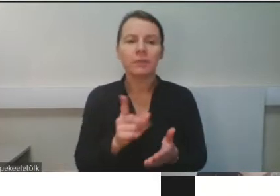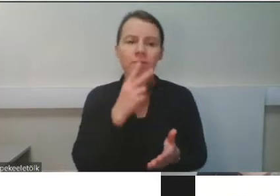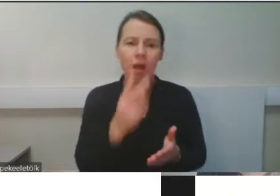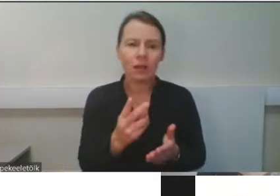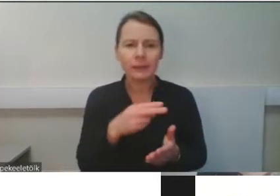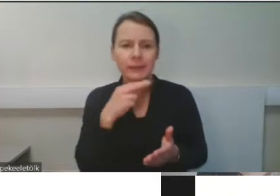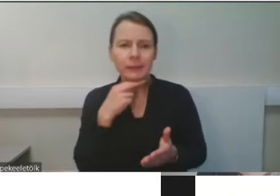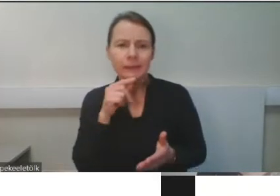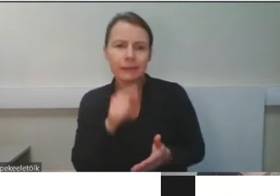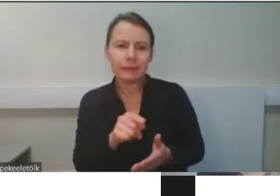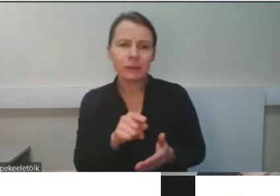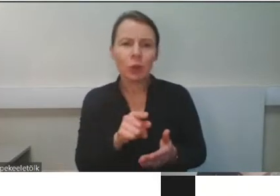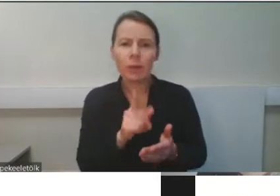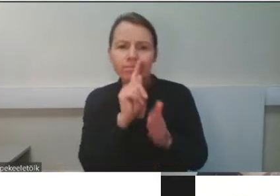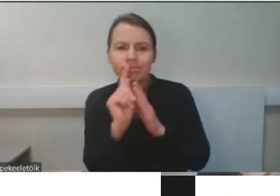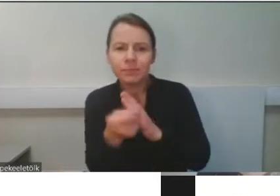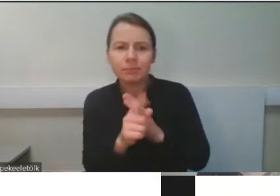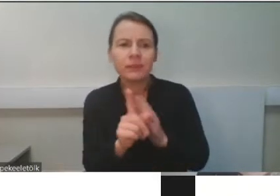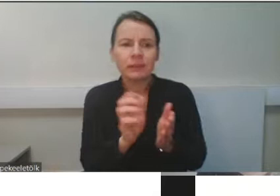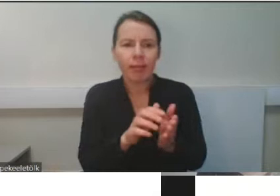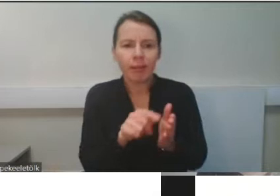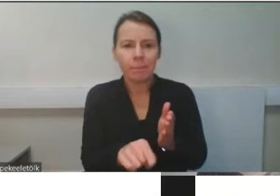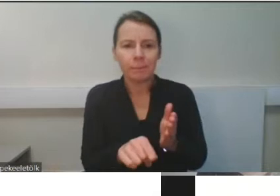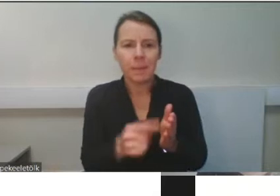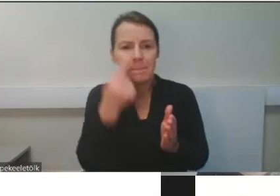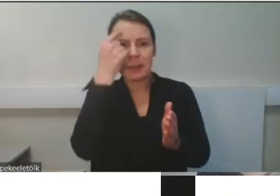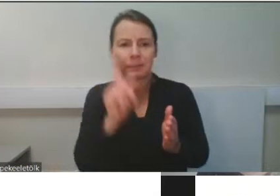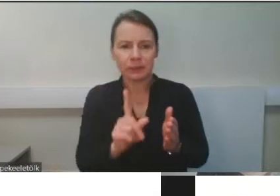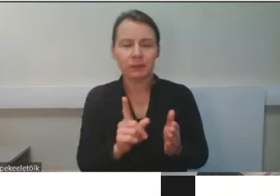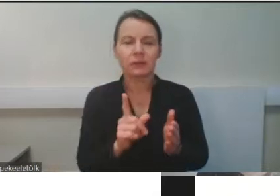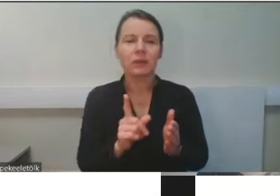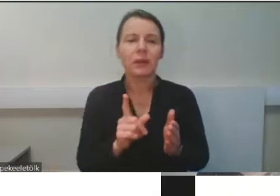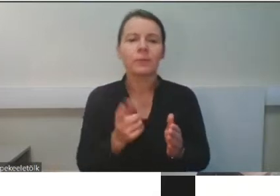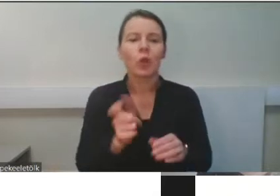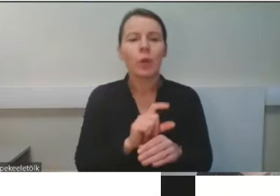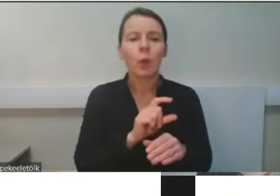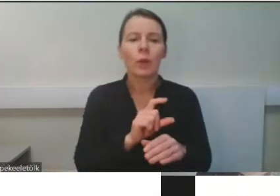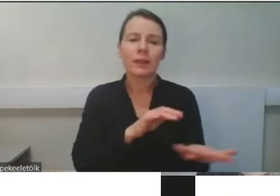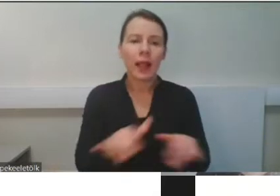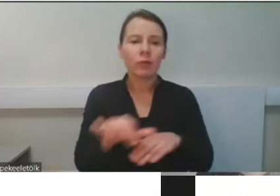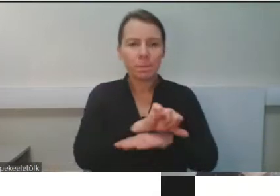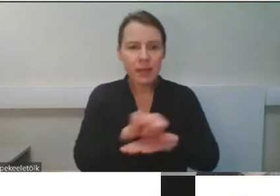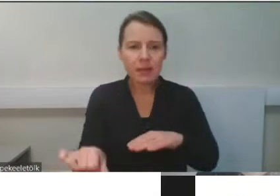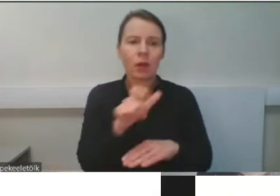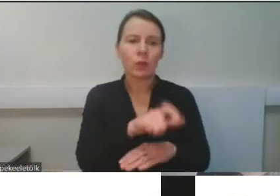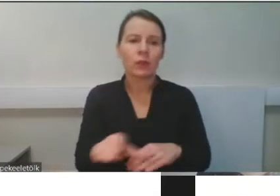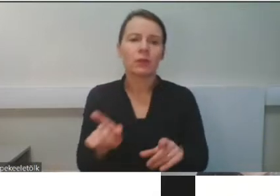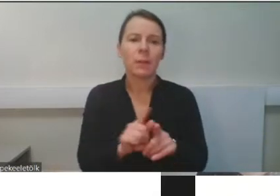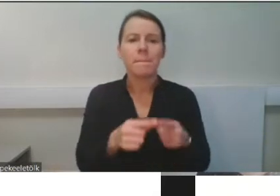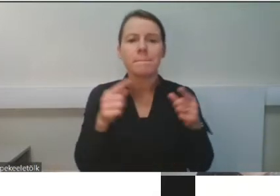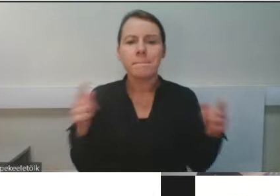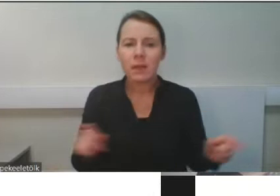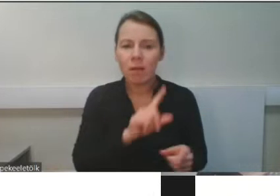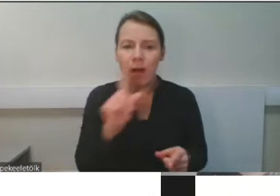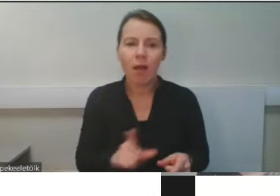või 15. Ja nüüd on Euroopa Statistikametil siis plaan, et hakata edaspidi iga 3 aasta